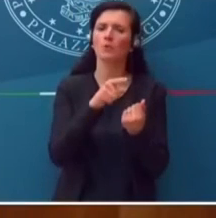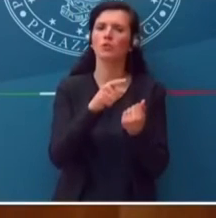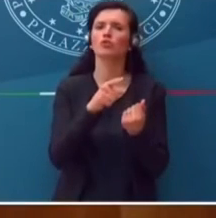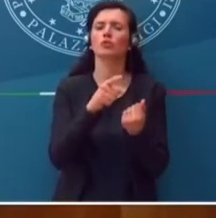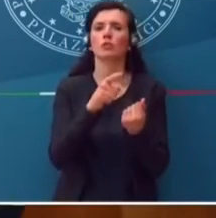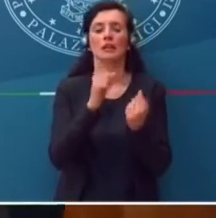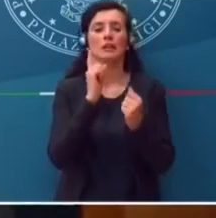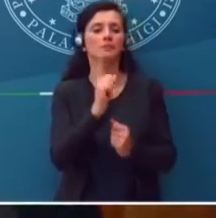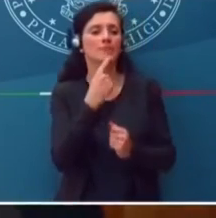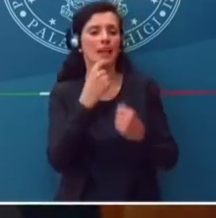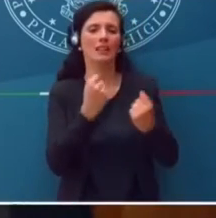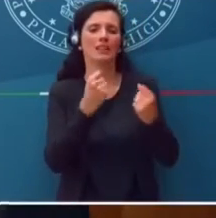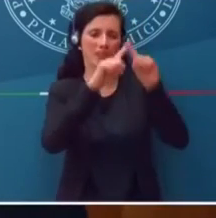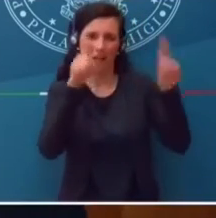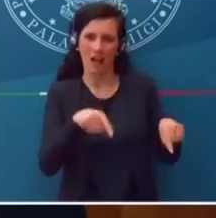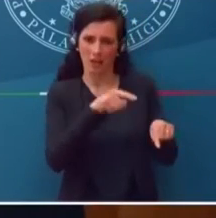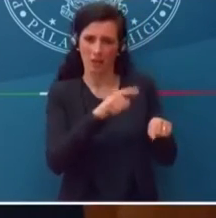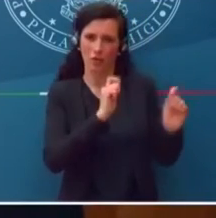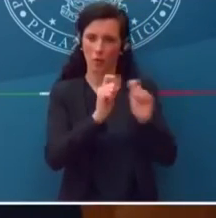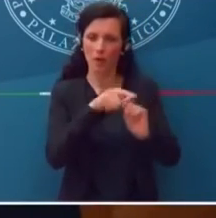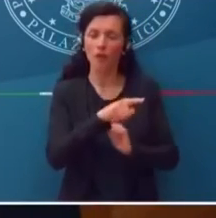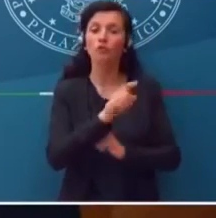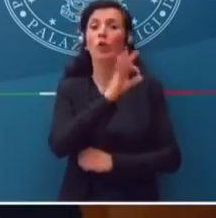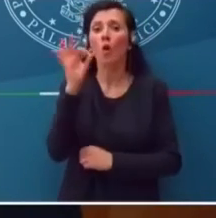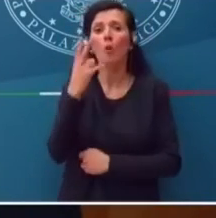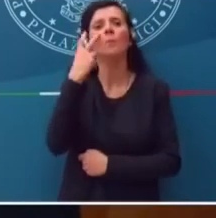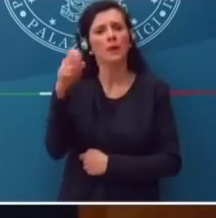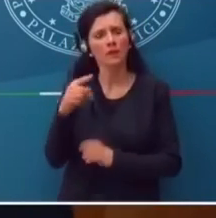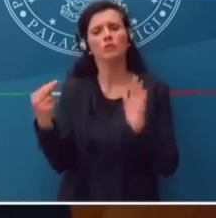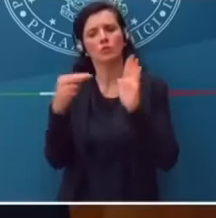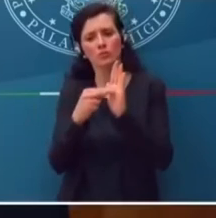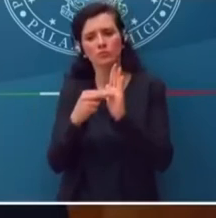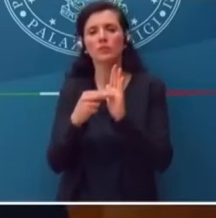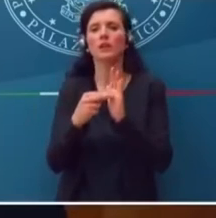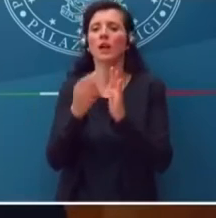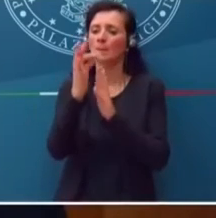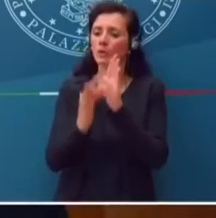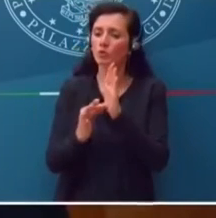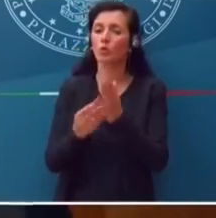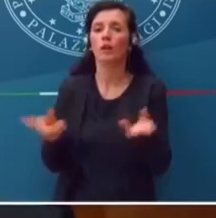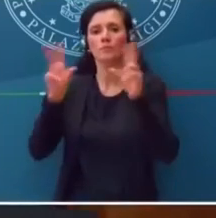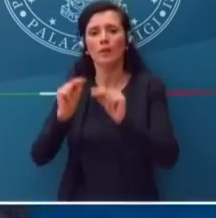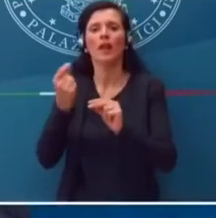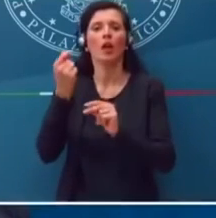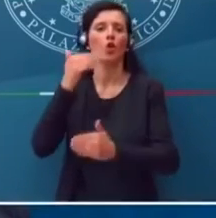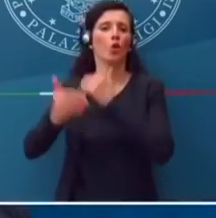per gli esercizi commerciali oppure ci saranno anche delle misure per la ripartenza dell'economia. Grazie.